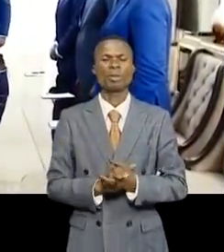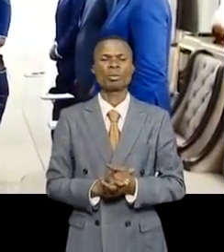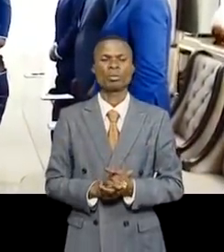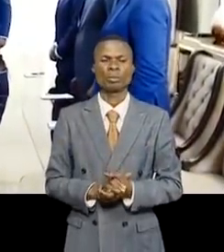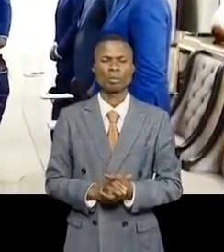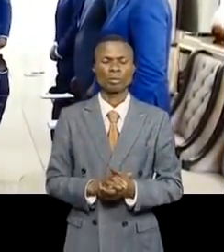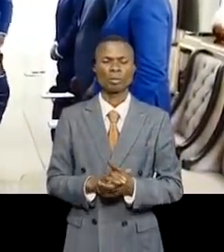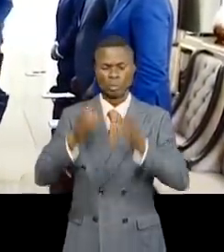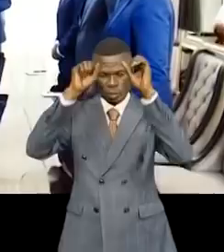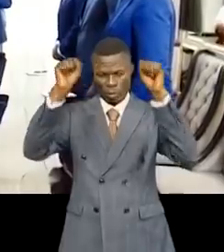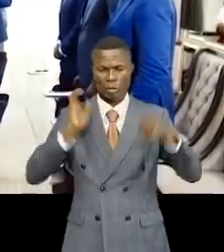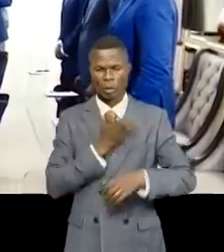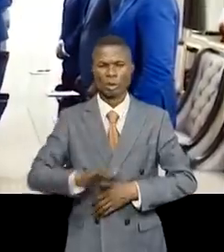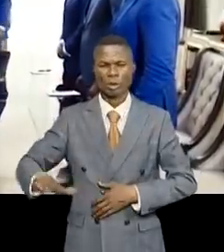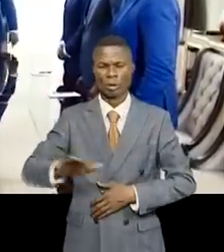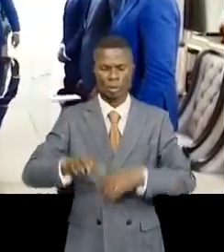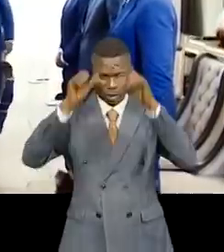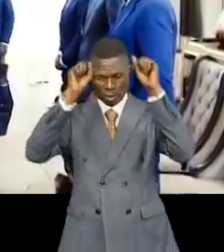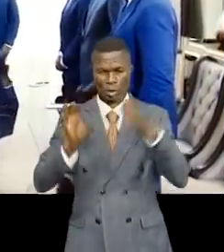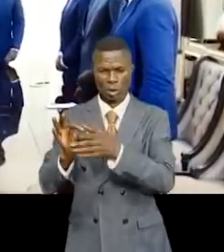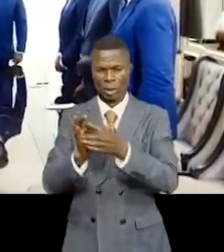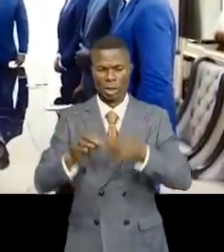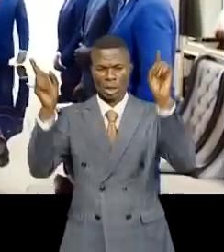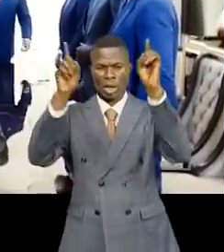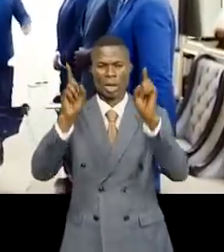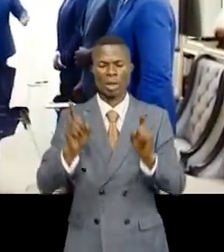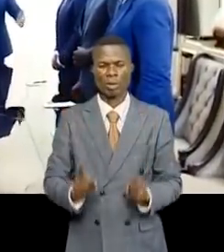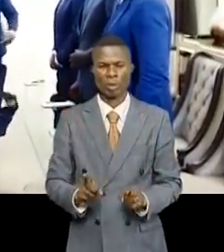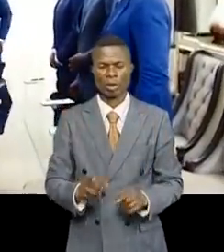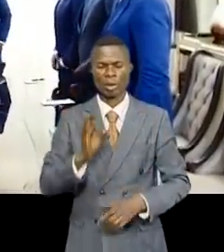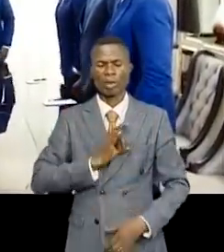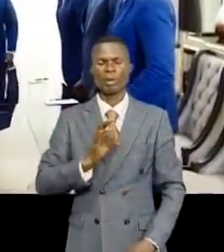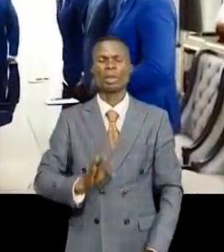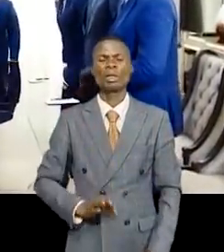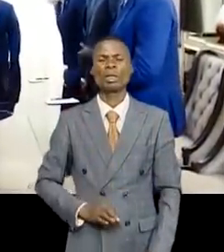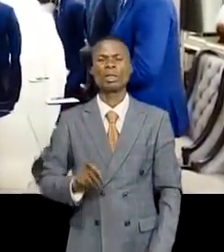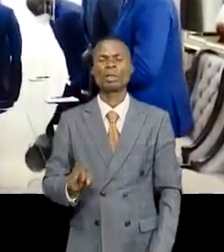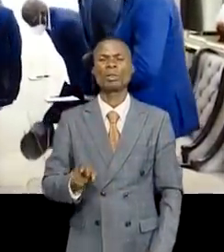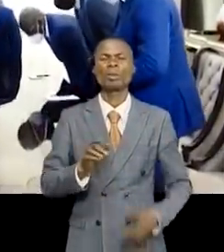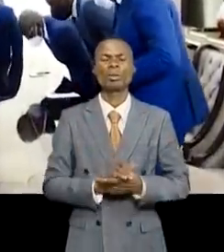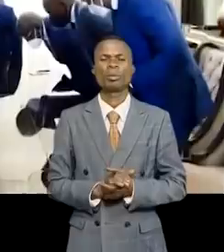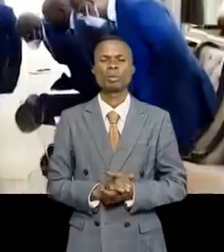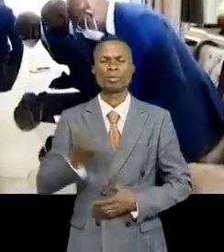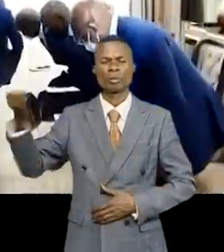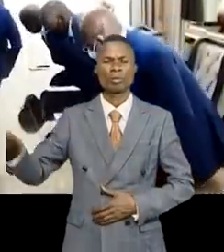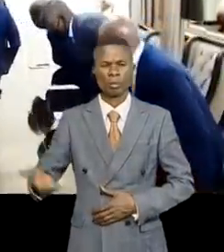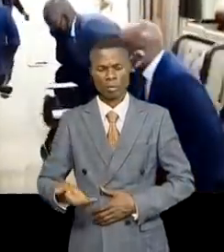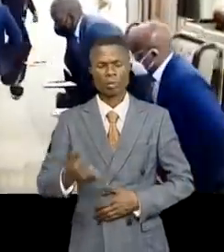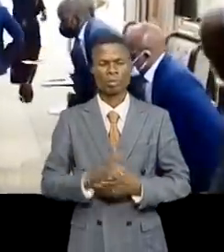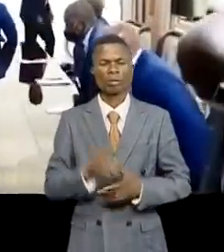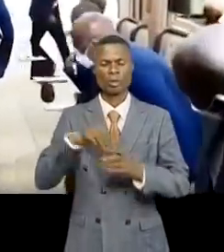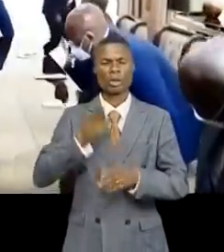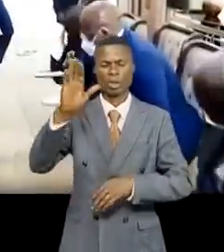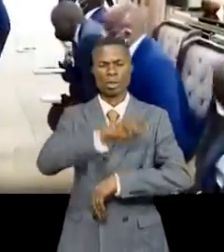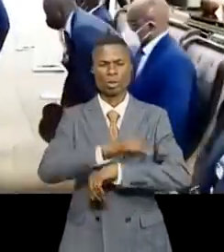Le président de la République et président en exercice de l'Union africaine, Félix-Antoine Tshisekedi Tshilombo, a reçu en audience ce